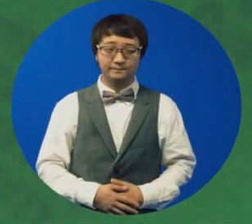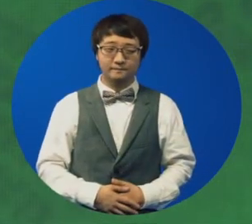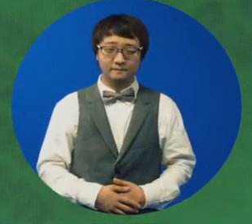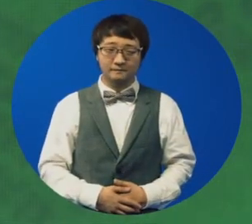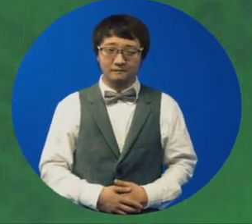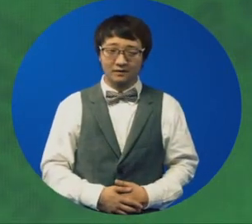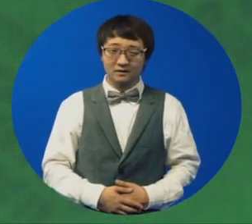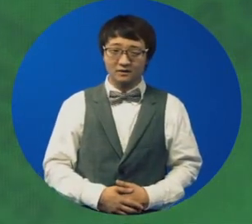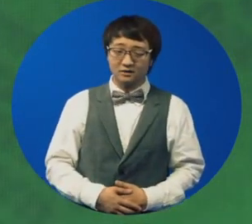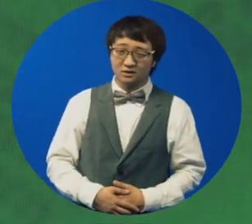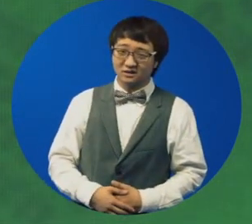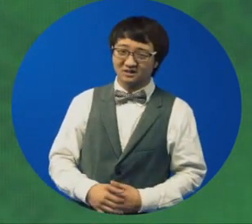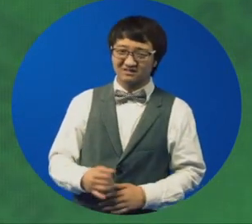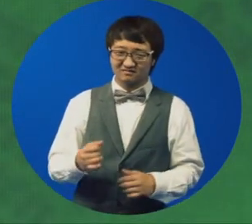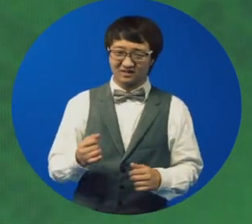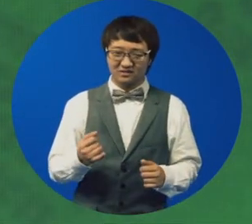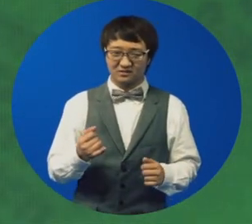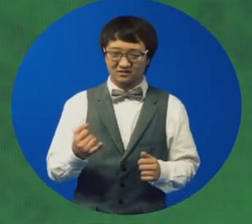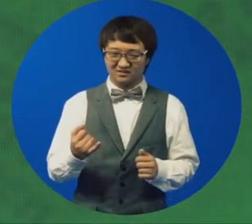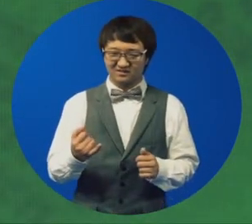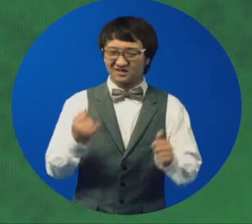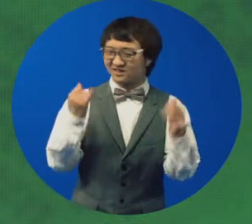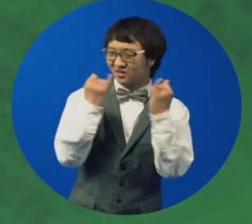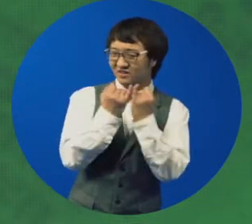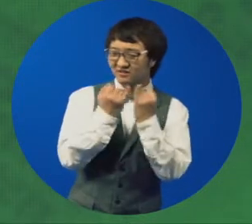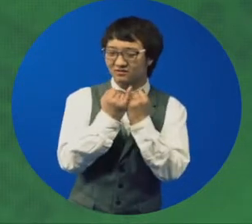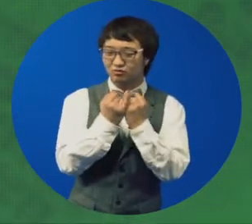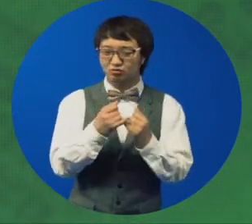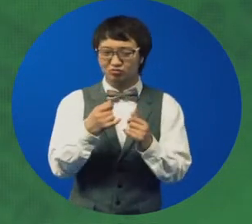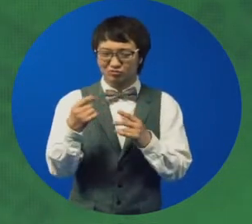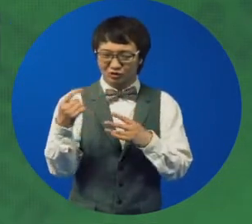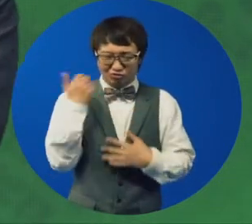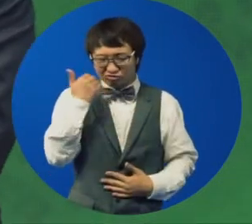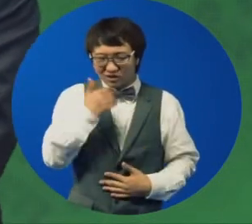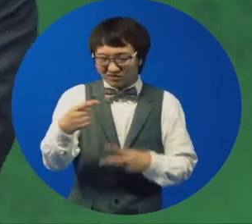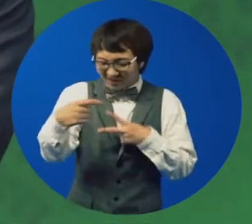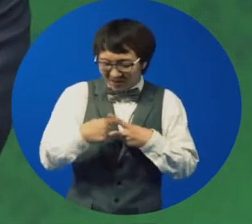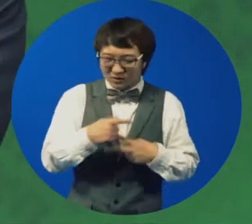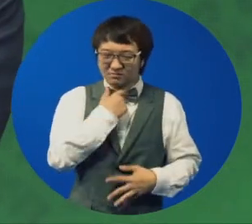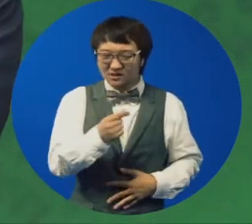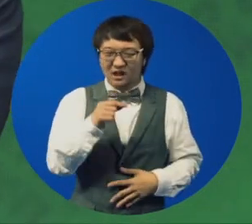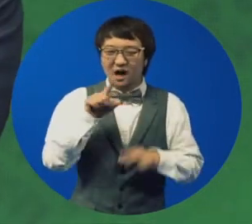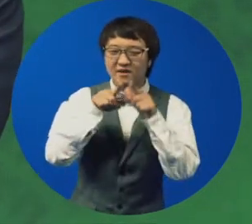여인이 누구에게도 들키고 싶지 않았던 말하고 싶지 않았던 가장 부끄러운 치부였습니다.